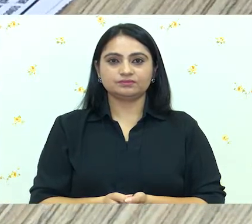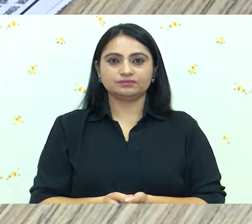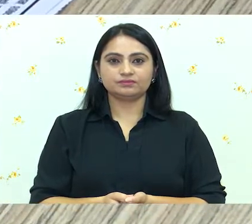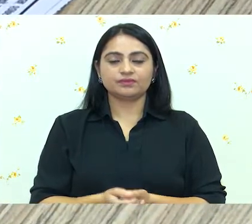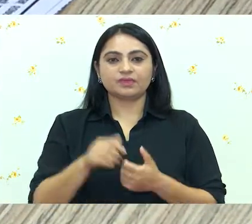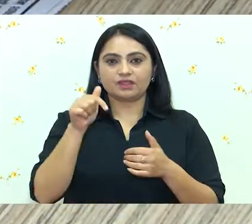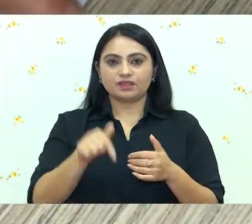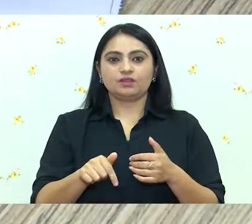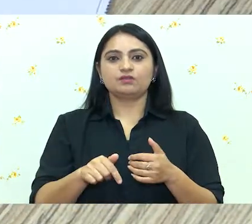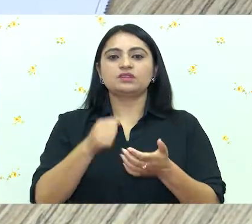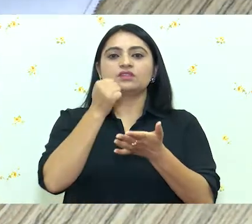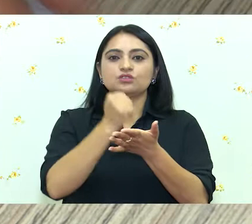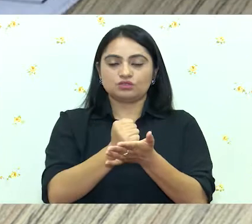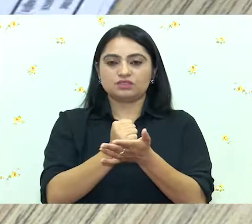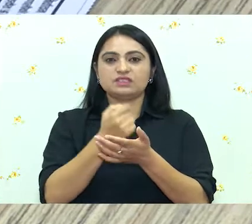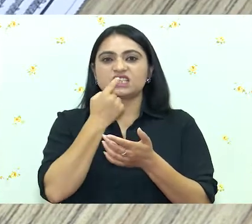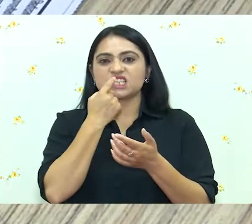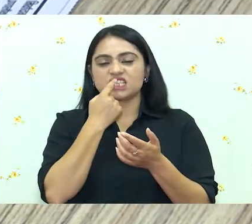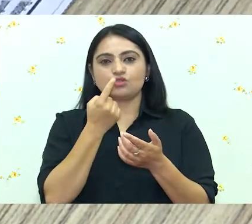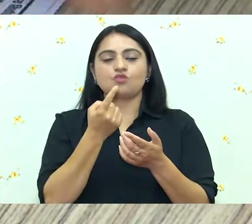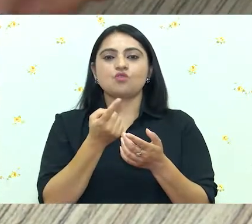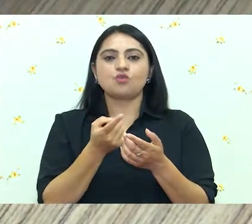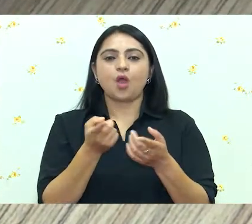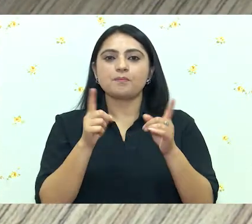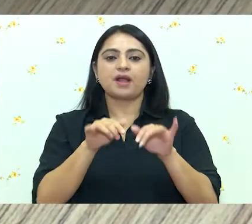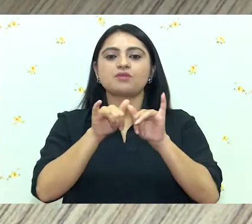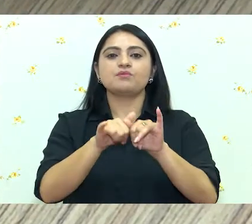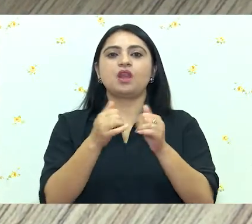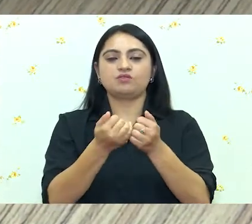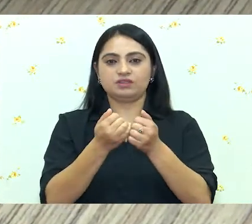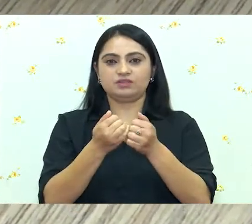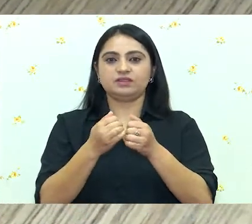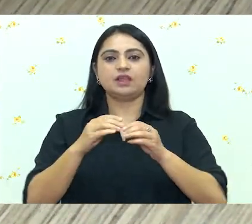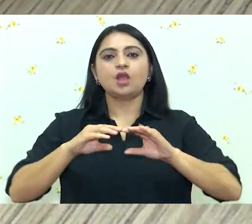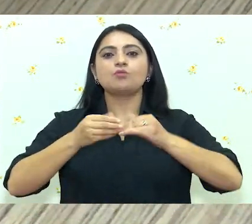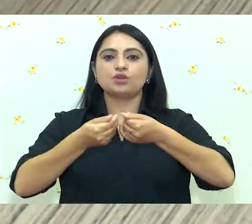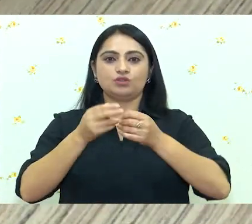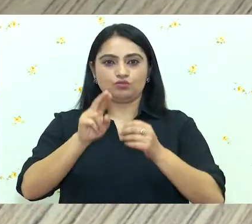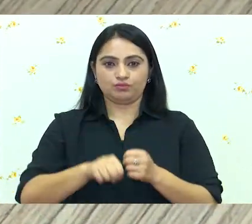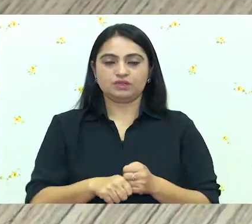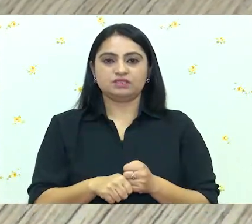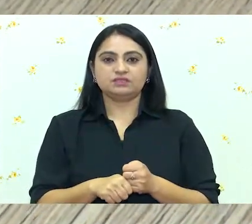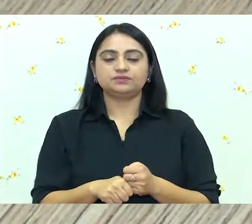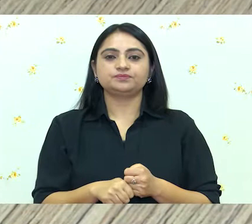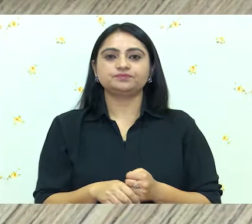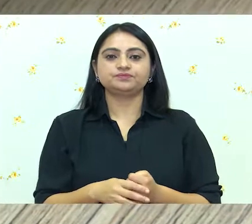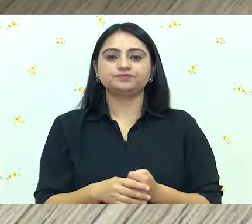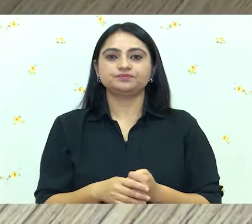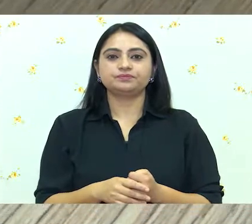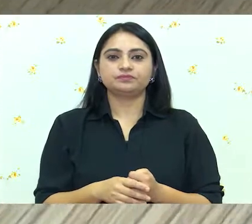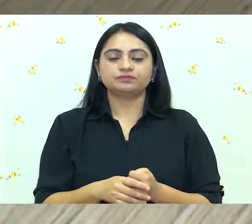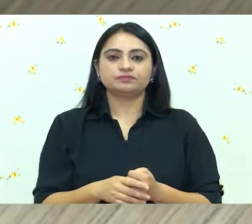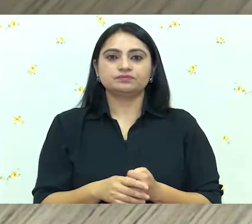अब यो स्वस्तिक छाप ठ्याक्क सेतोमा पर्ने गरी यहाँसम्म यो यसरी पट्याउँदा सेतोमा पर्छ, सेतोमा यसरी पर्ने गरी